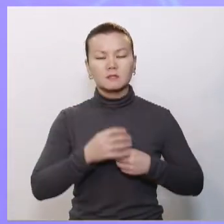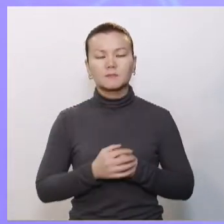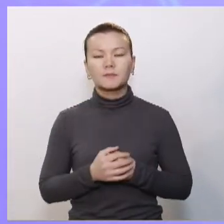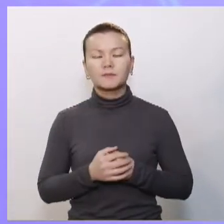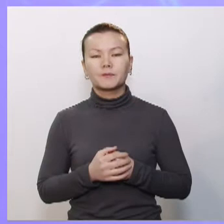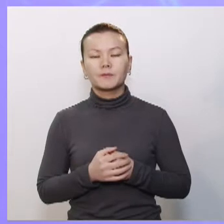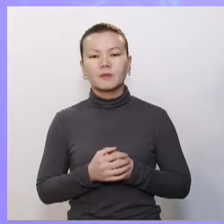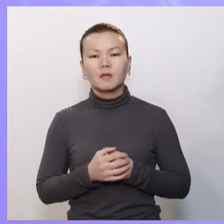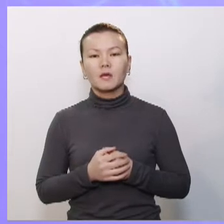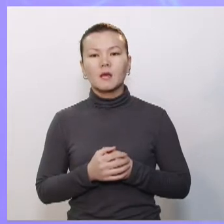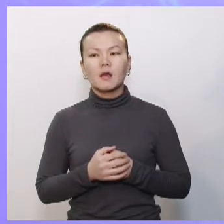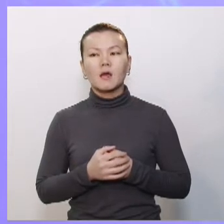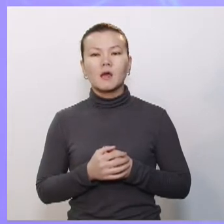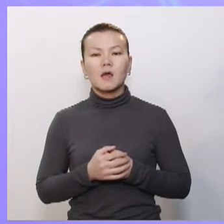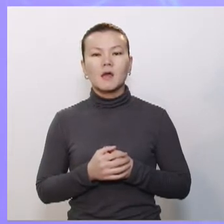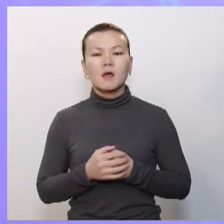Келе башташат.